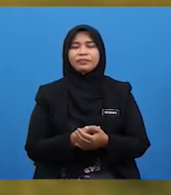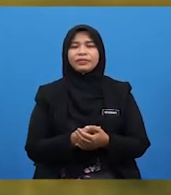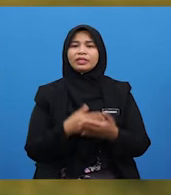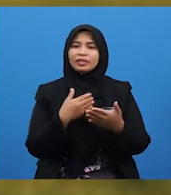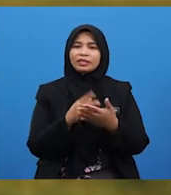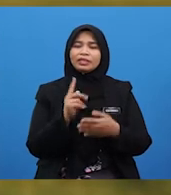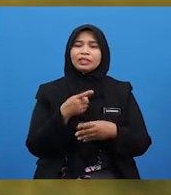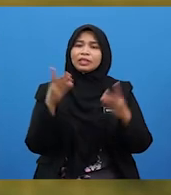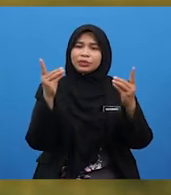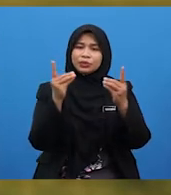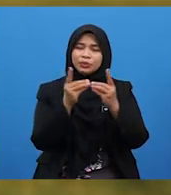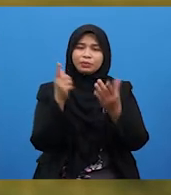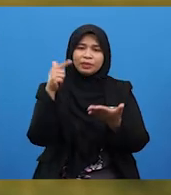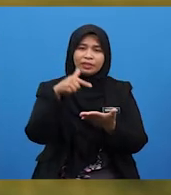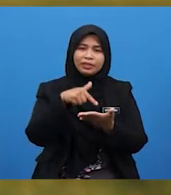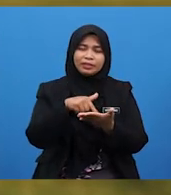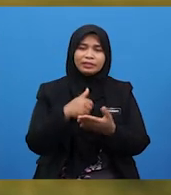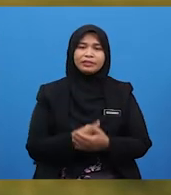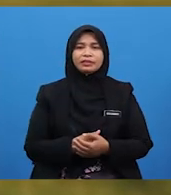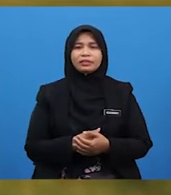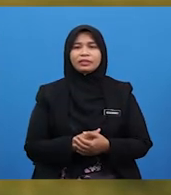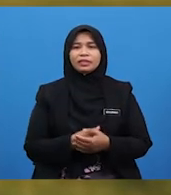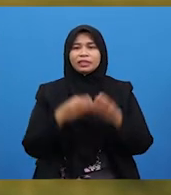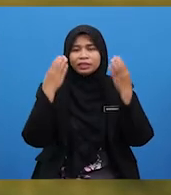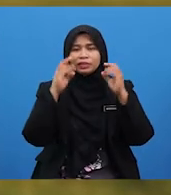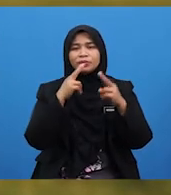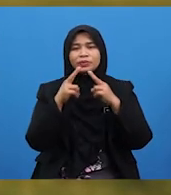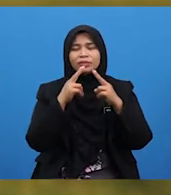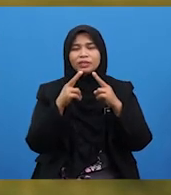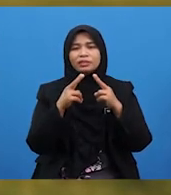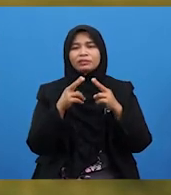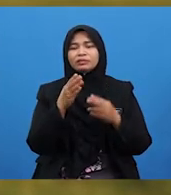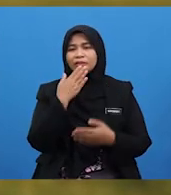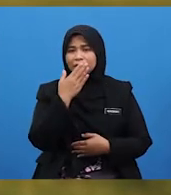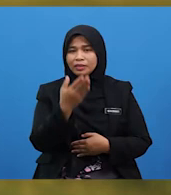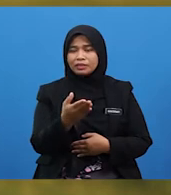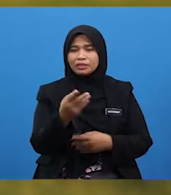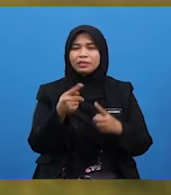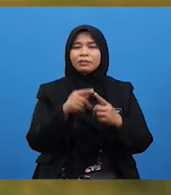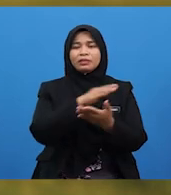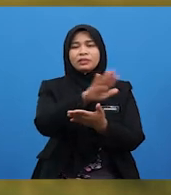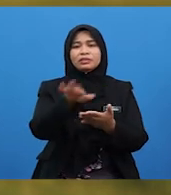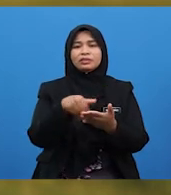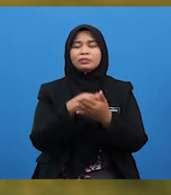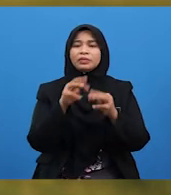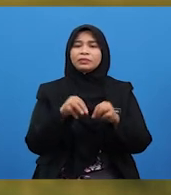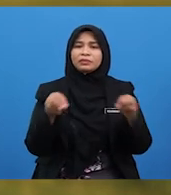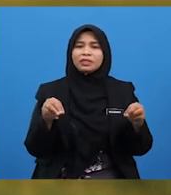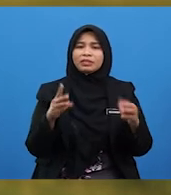kita berjumpa lagi dalam slot pembelajaran yang lain, cikgu mengucapkan ribuan terima kasih kepada semua